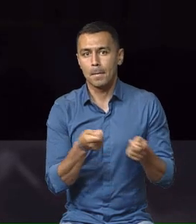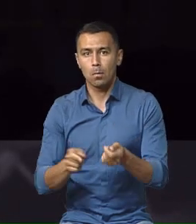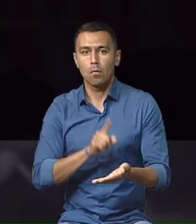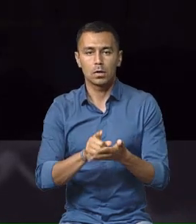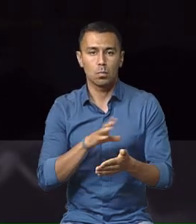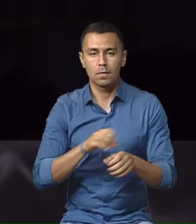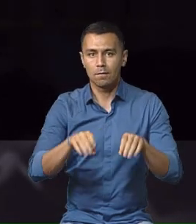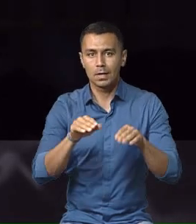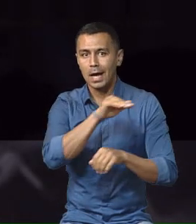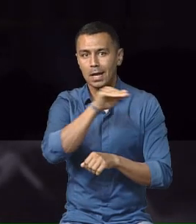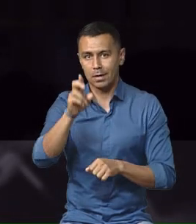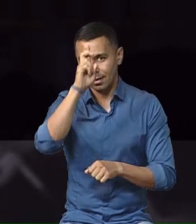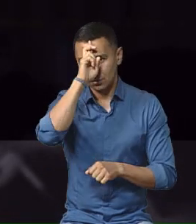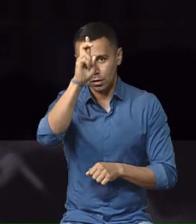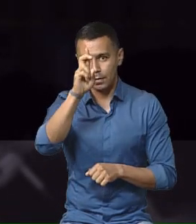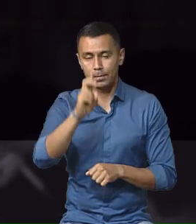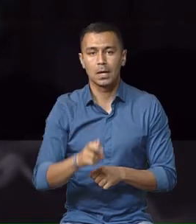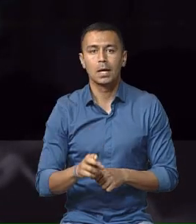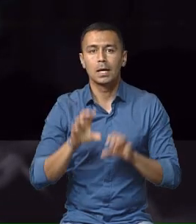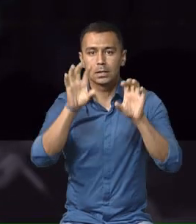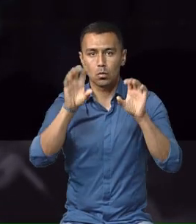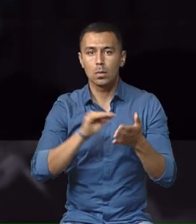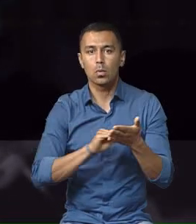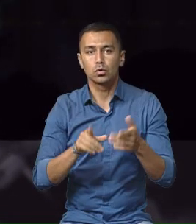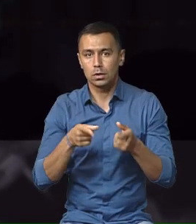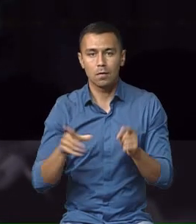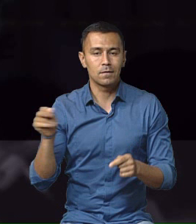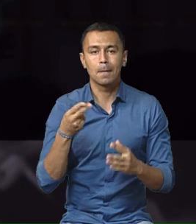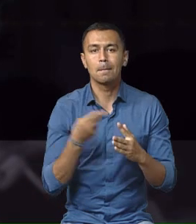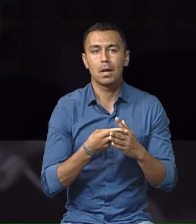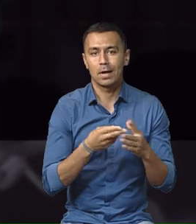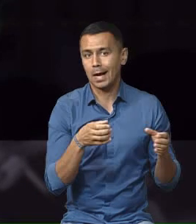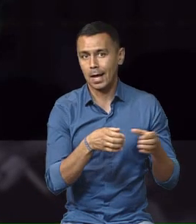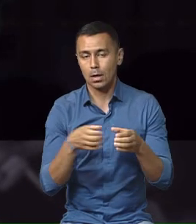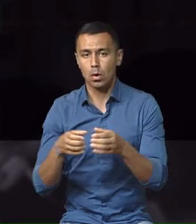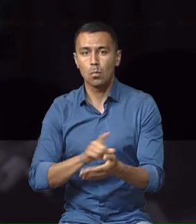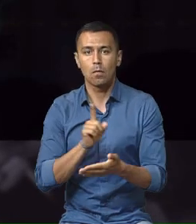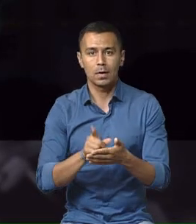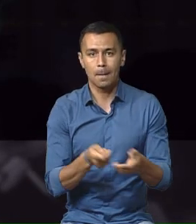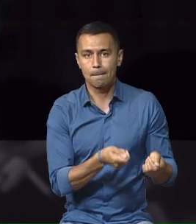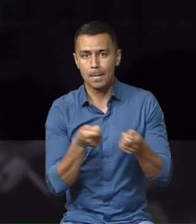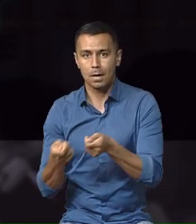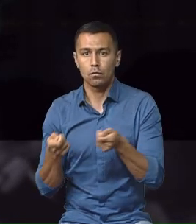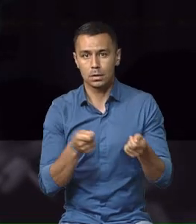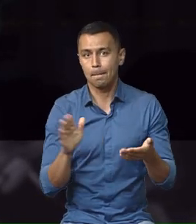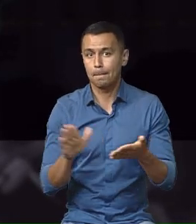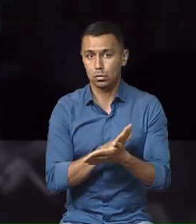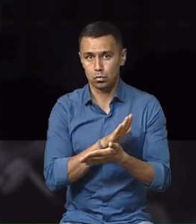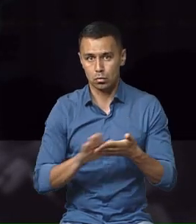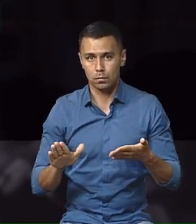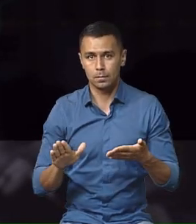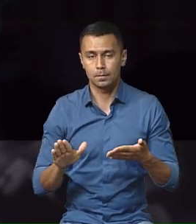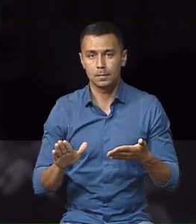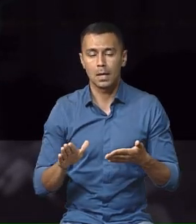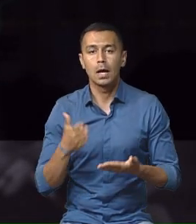бути вирішена на рівні держави. В законі прописано, що дійсно всі пільгові категорії повинні перевозитись безкоштовно.